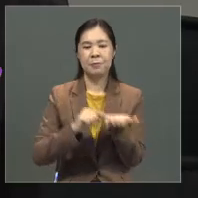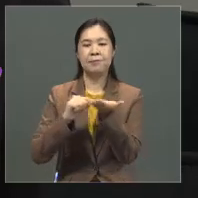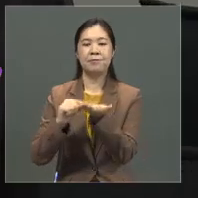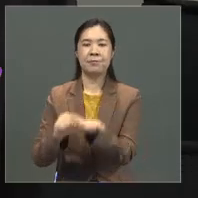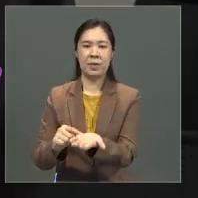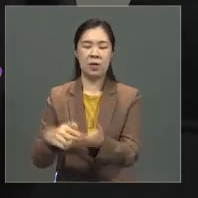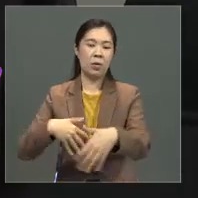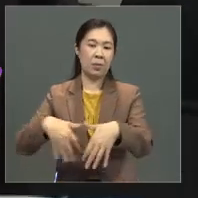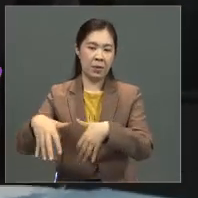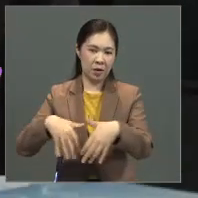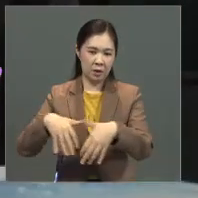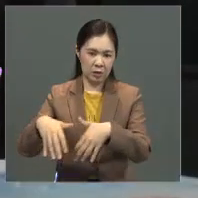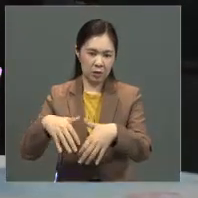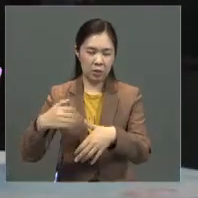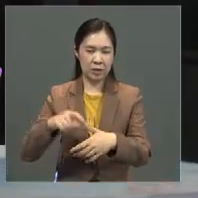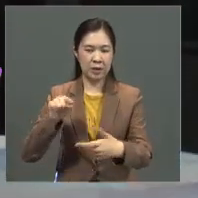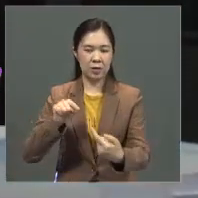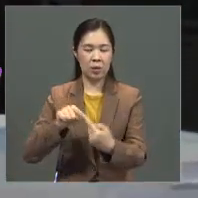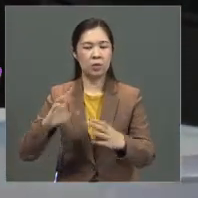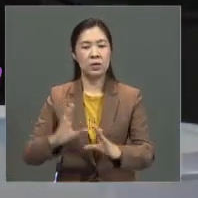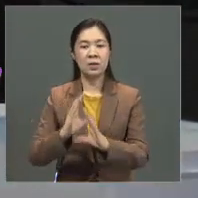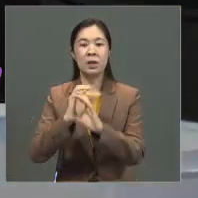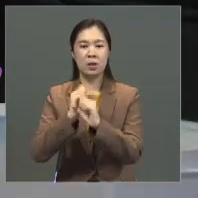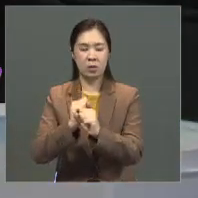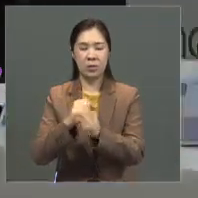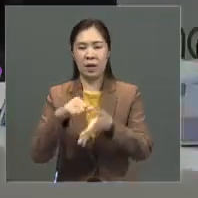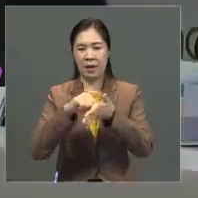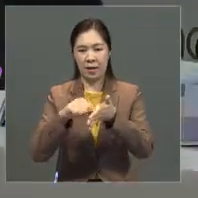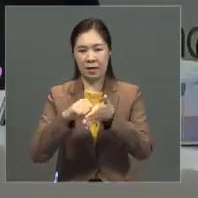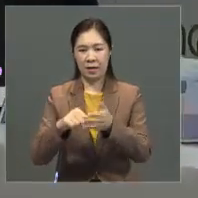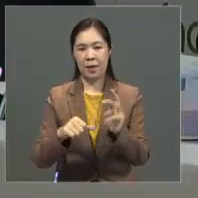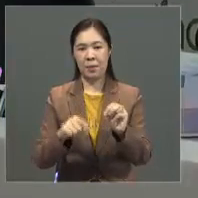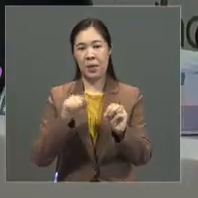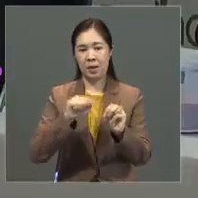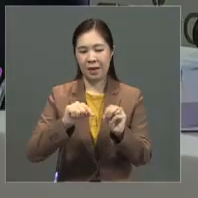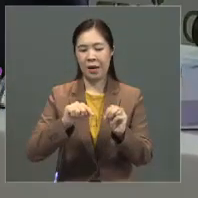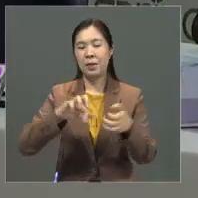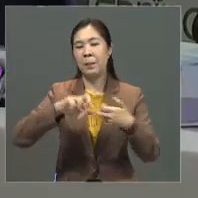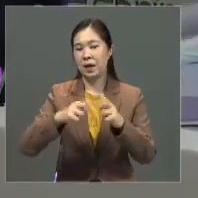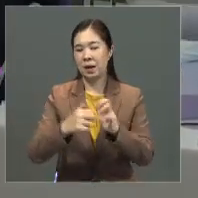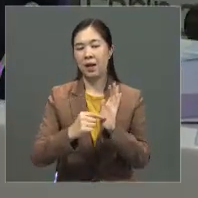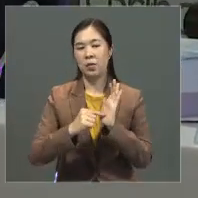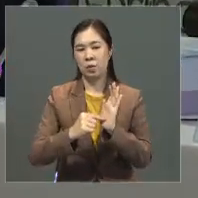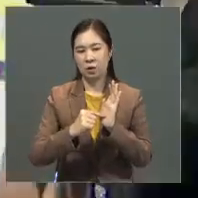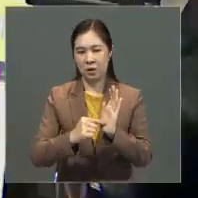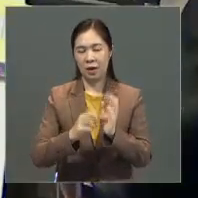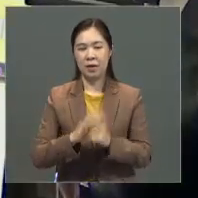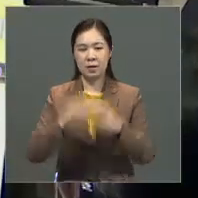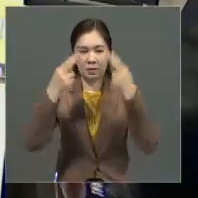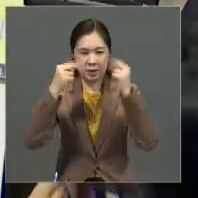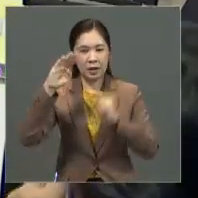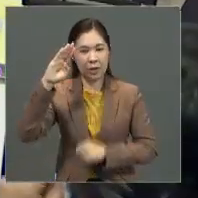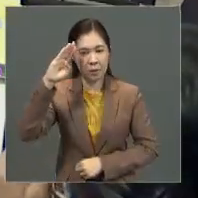จากประชาชนผ่านการลงประชามติรวมถึงเรื่องการแก้ไขในมาตราที่เป็นปัญหาเช่นที่มานายกรัฐม